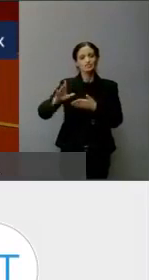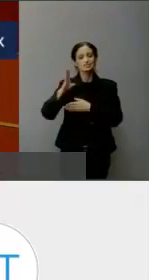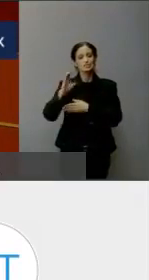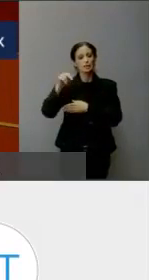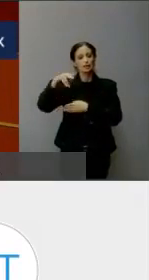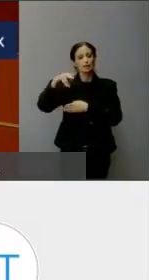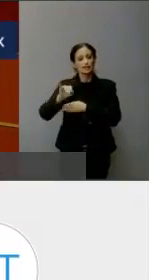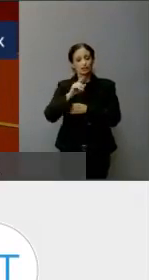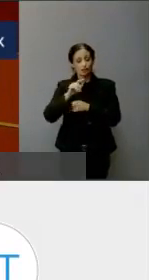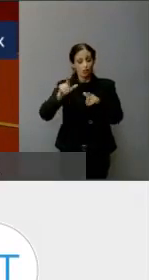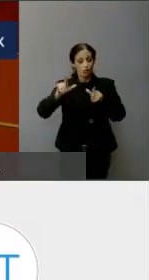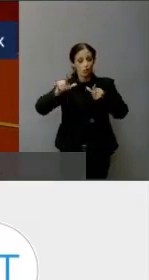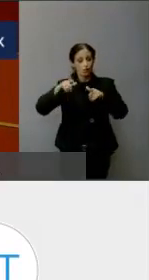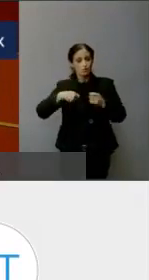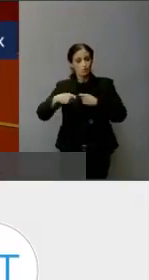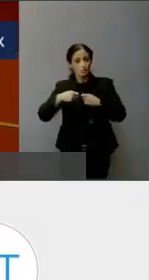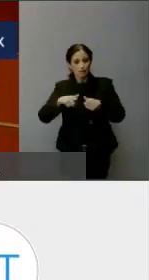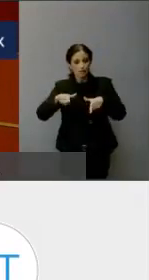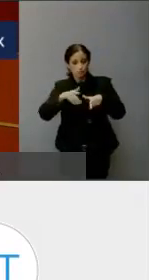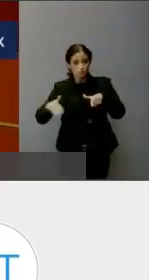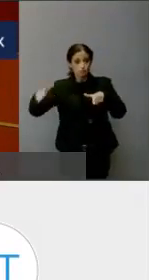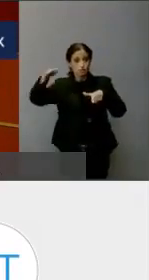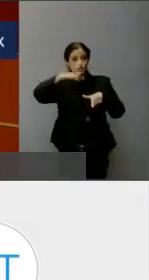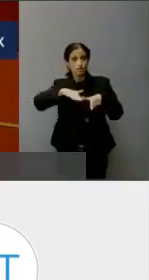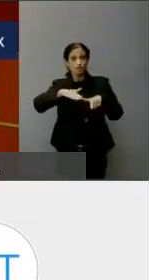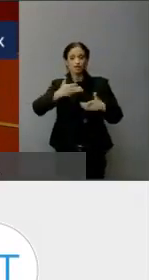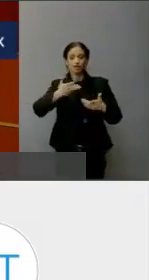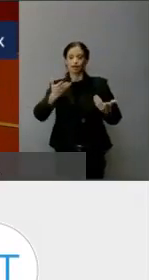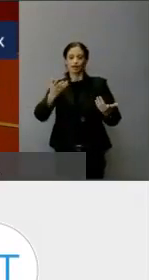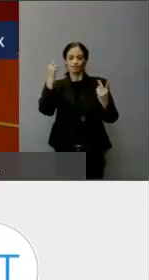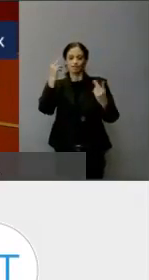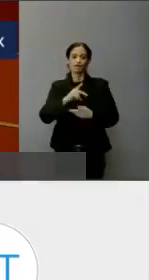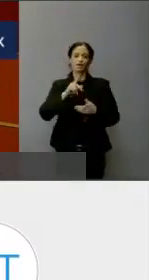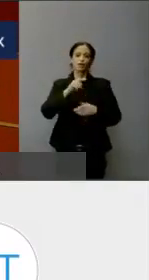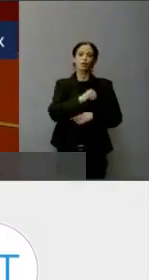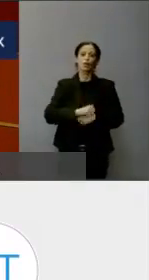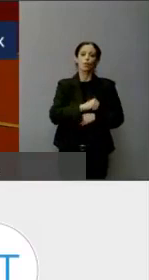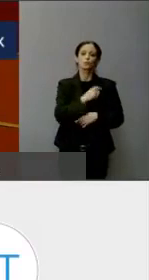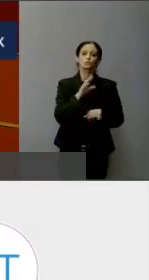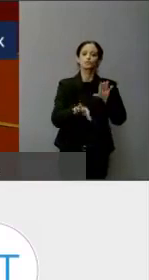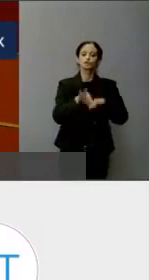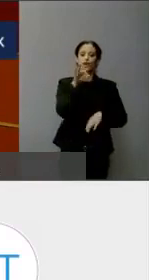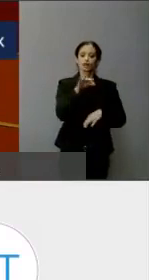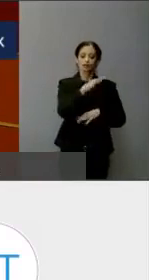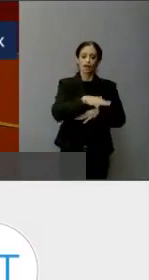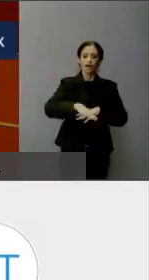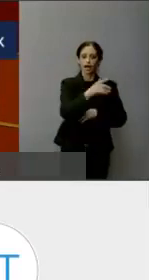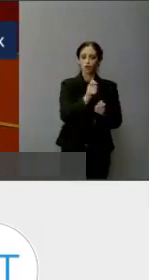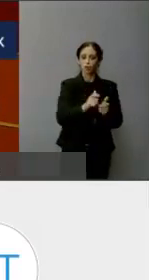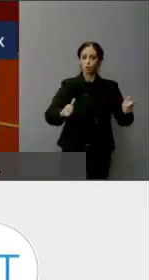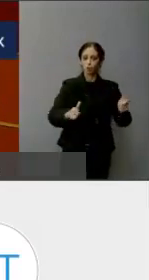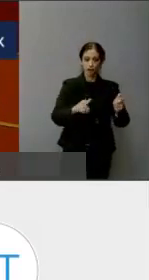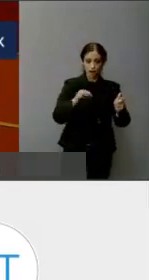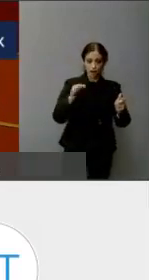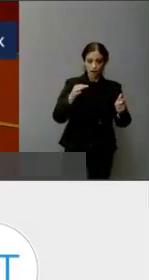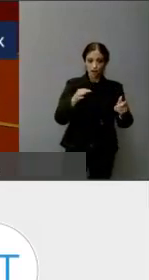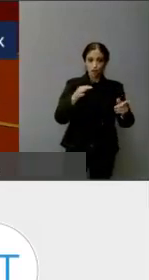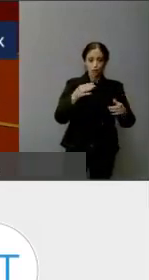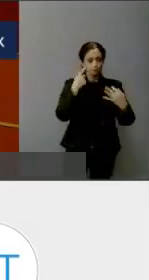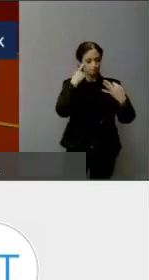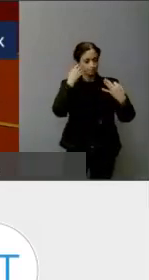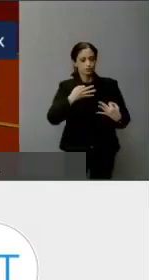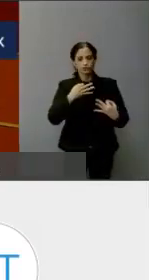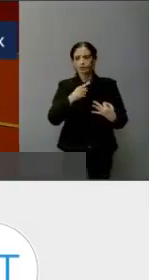supermercato il comune non decide più la destinazione delle aree urbane non fa più quella scelta discrezionale politica approva le richieste che gli